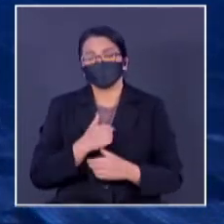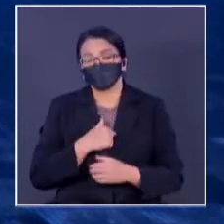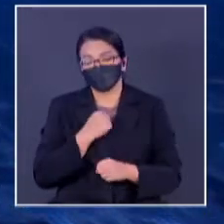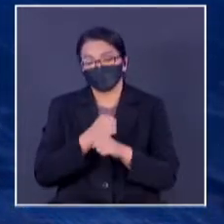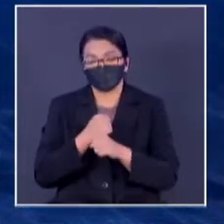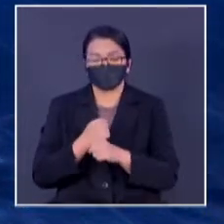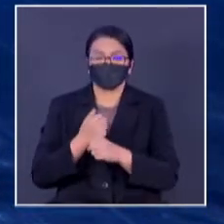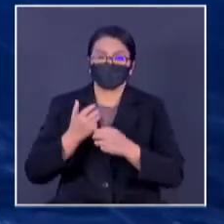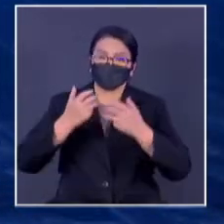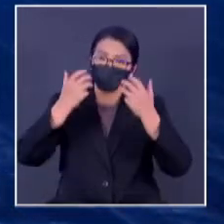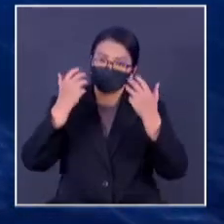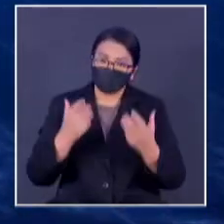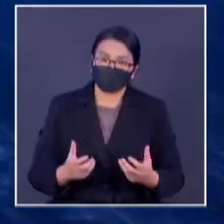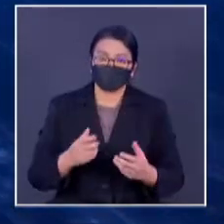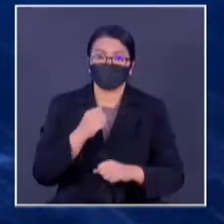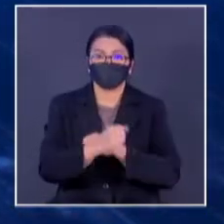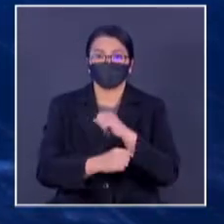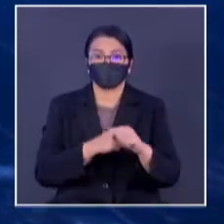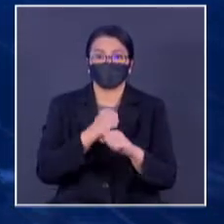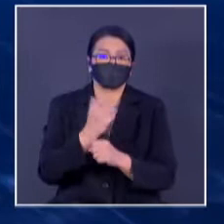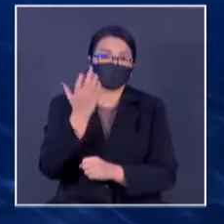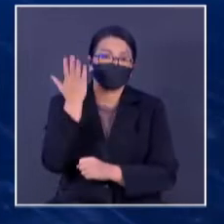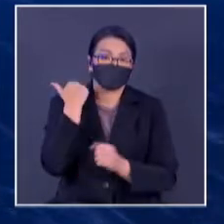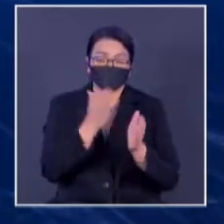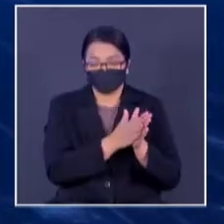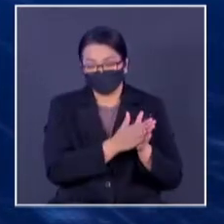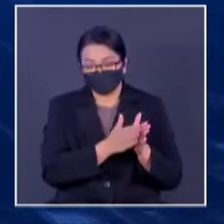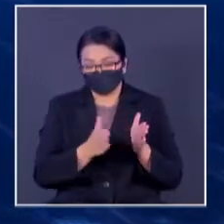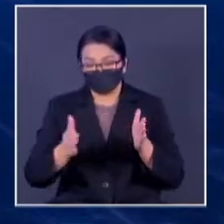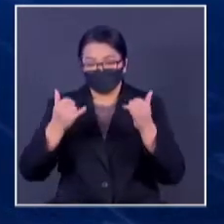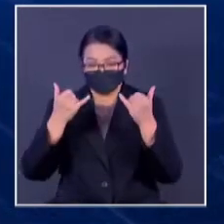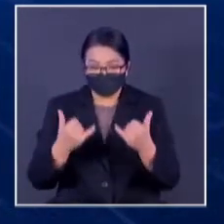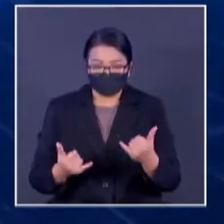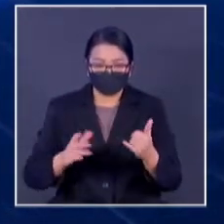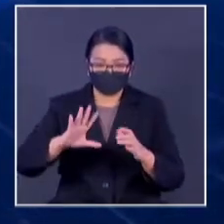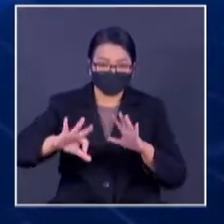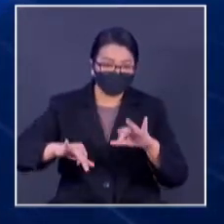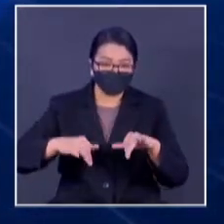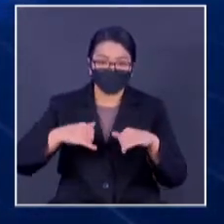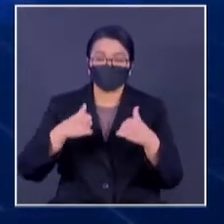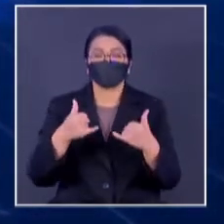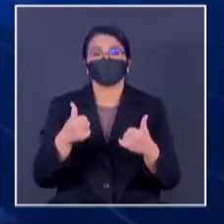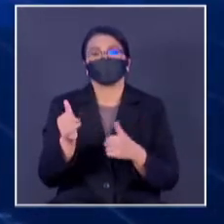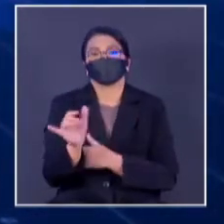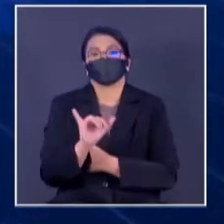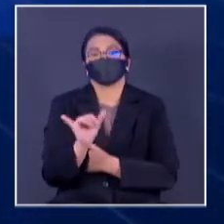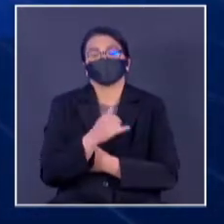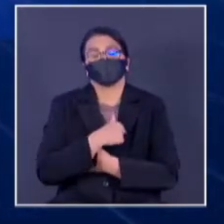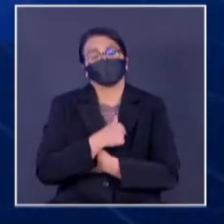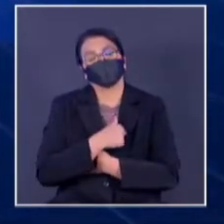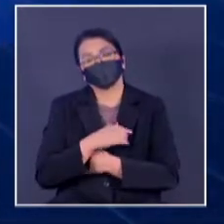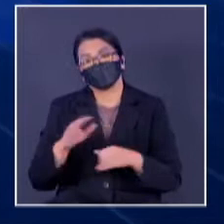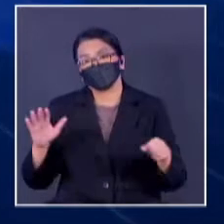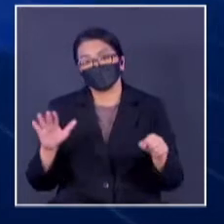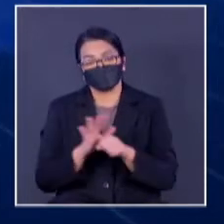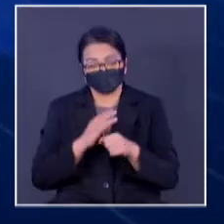ที่มันหนักต่อเนื่องมาตั้งแต่ปีที่แล้วมาจนถึงวันนี้ที่สถานการณ์ก็ยังไม่มีทีท่าดีขึ้นเนี่ยคือหัวใจเต็มที่ล่ะแต่ว่าร่